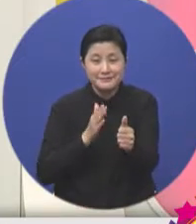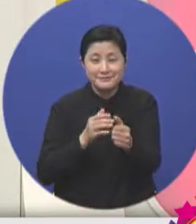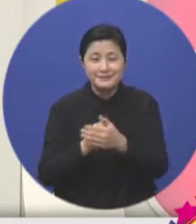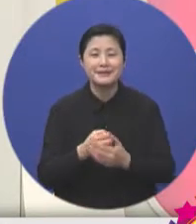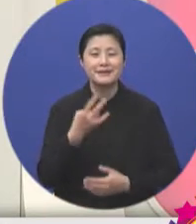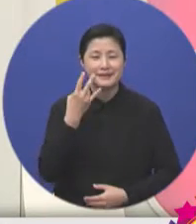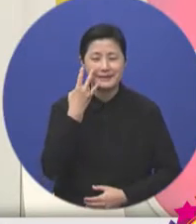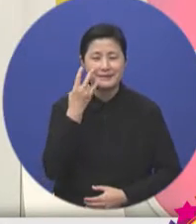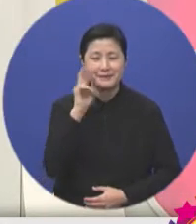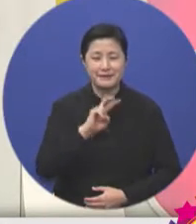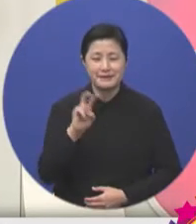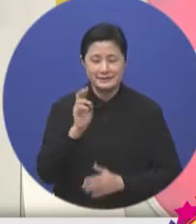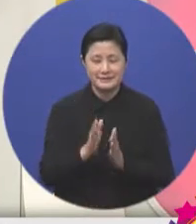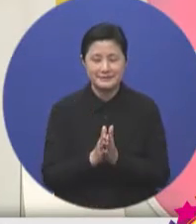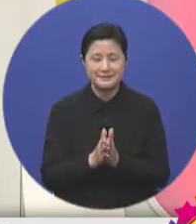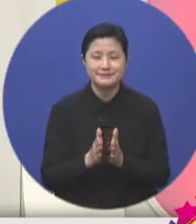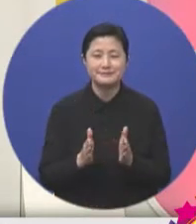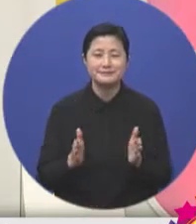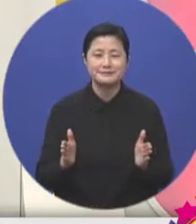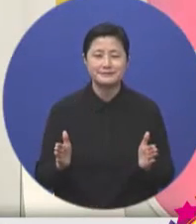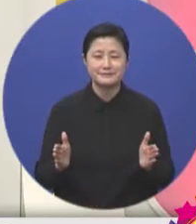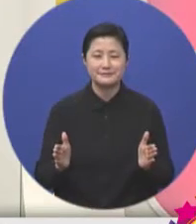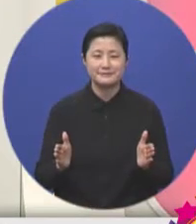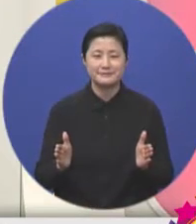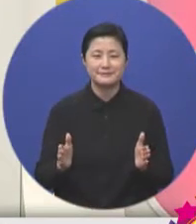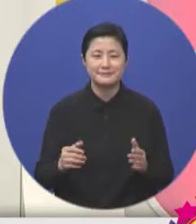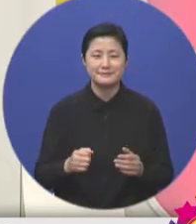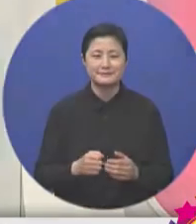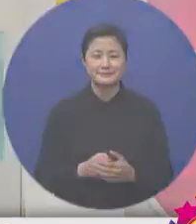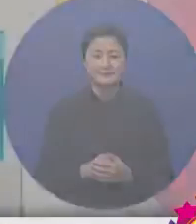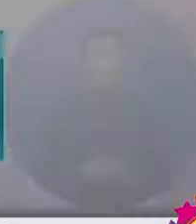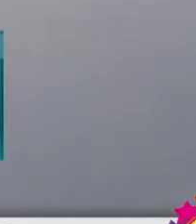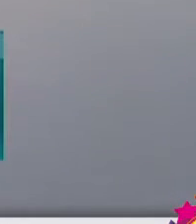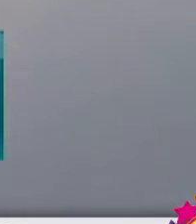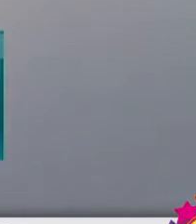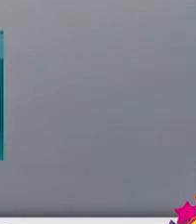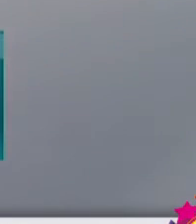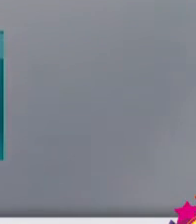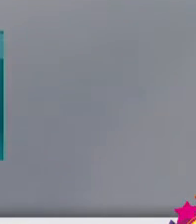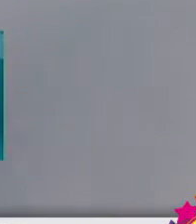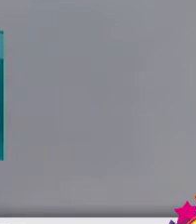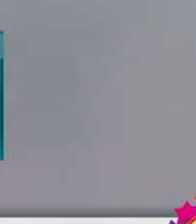네. 자, 노래 갑니다. 가슴 아프게!